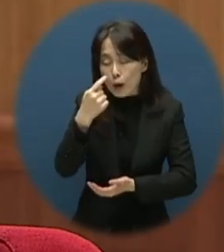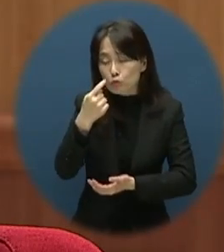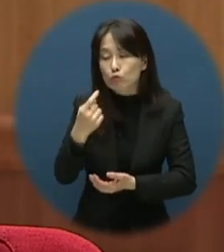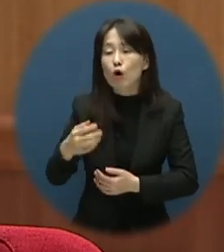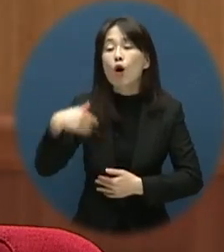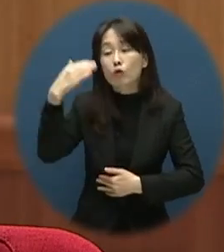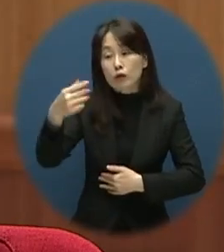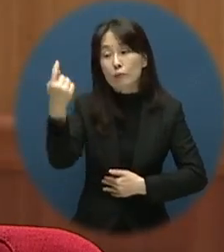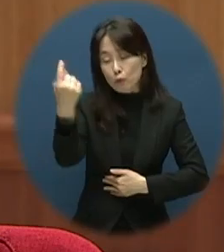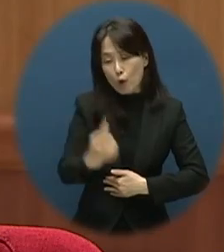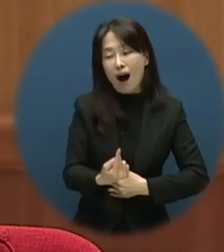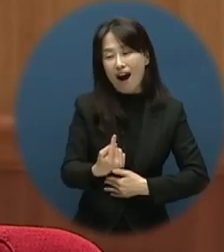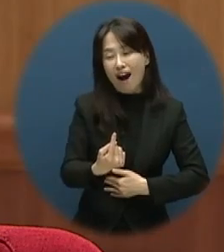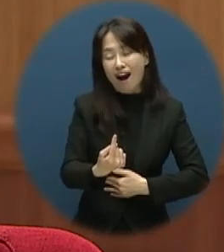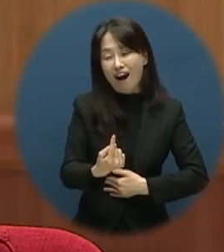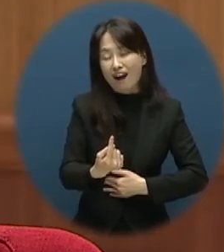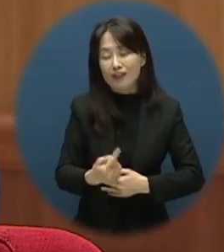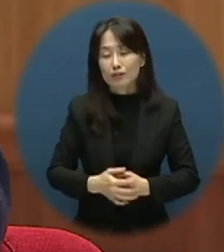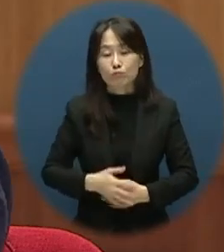뭐 한번 보자.